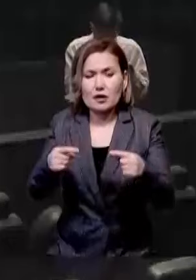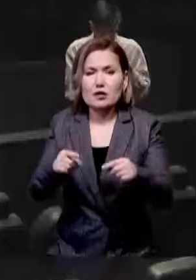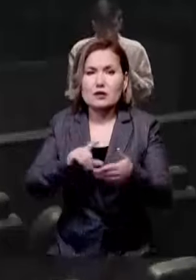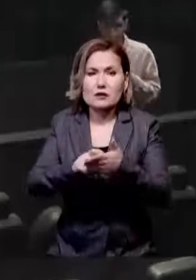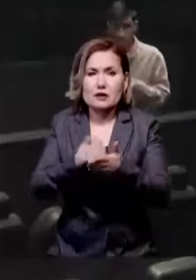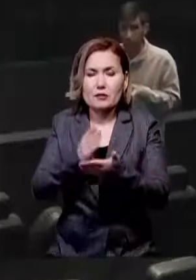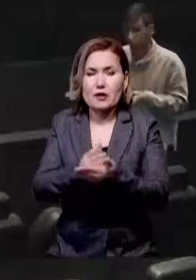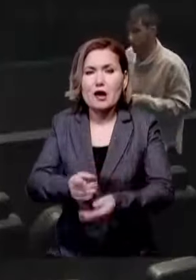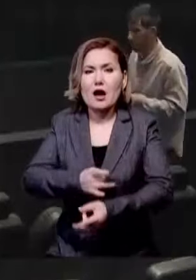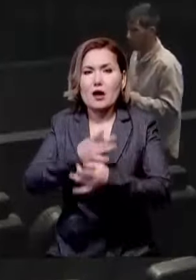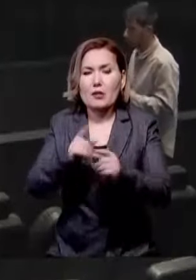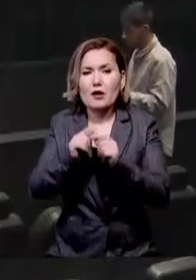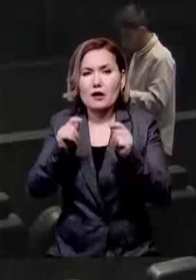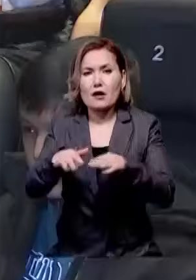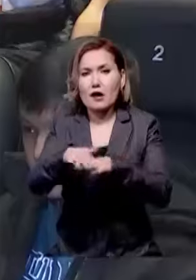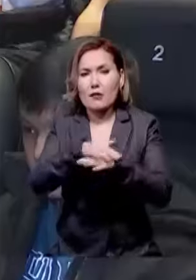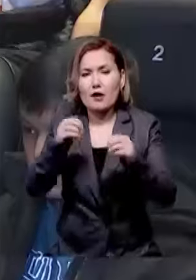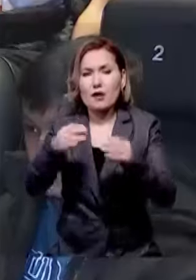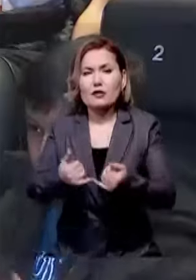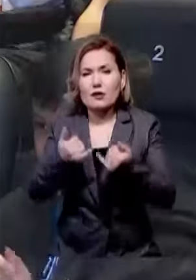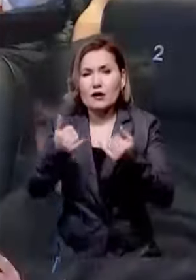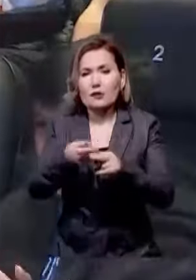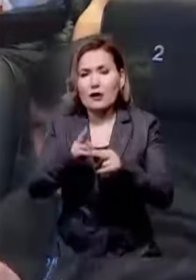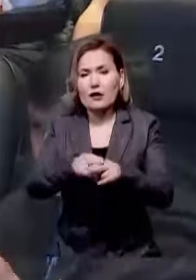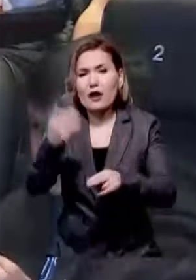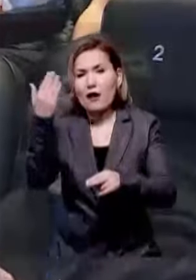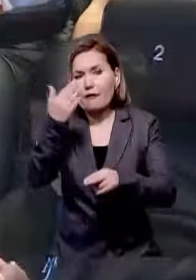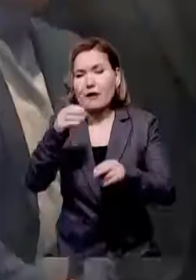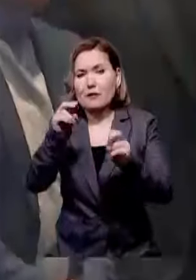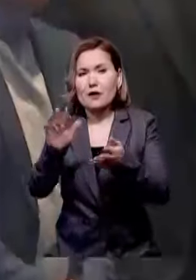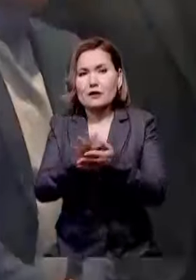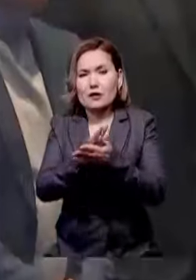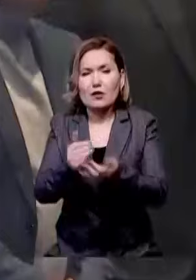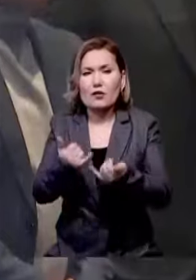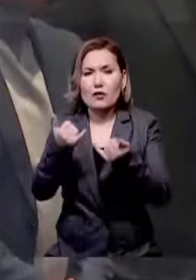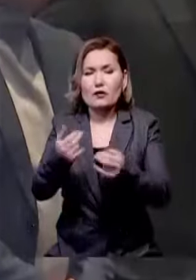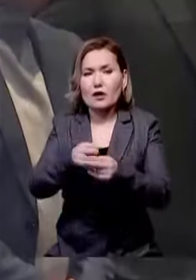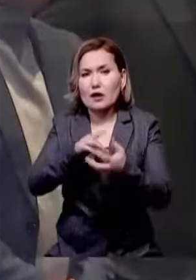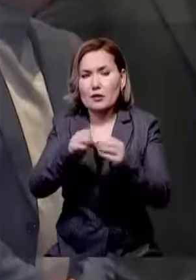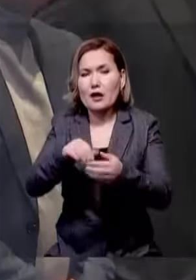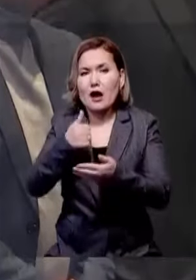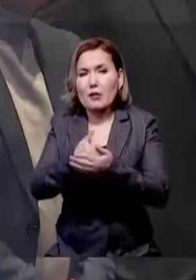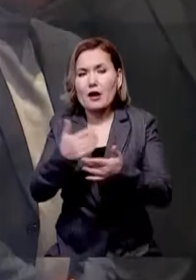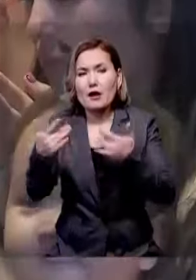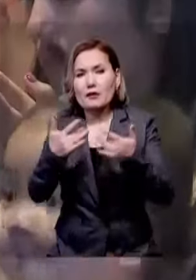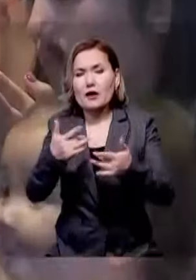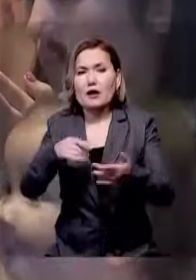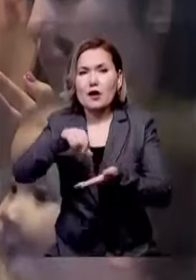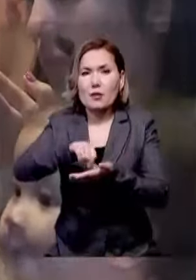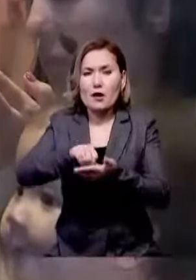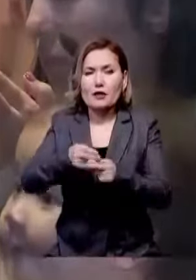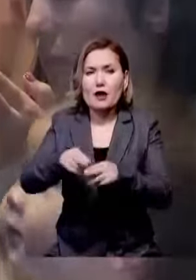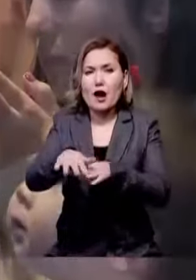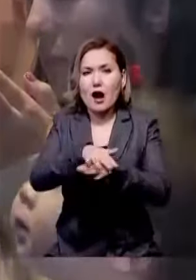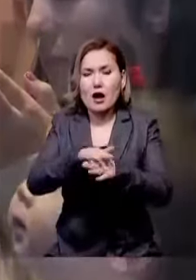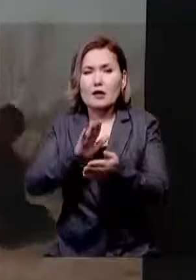кинозалдар. Салтанатты іс-шараға жиналғандар үшін «Жыным сол» екі фильмінің арнайы көрсетілімі ұйымдастырылды. Киноның басты рөлін сомдаған актерлер